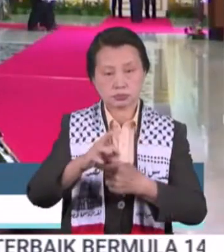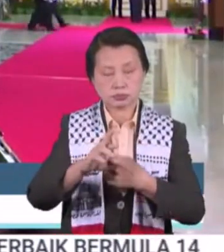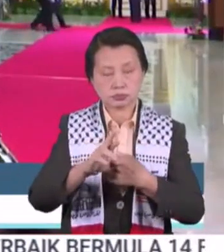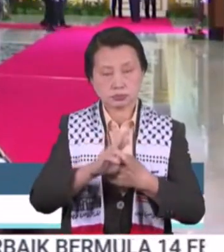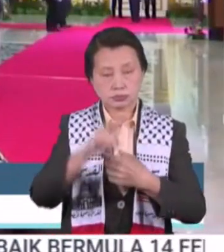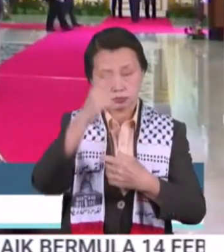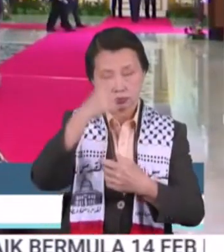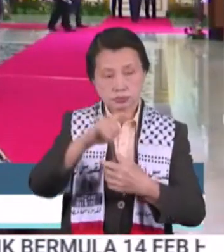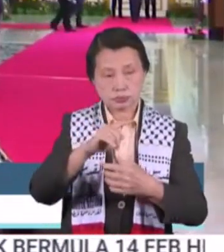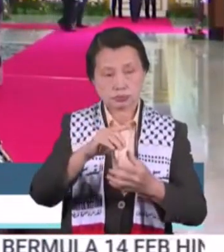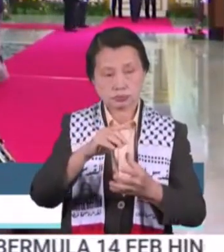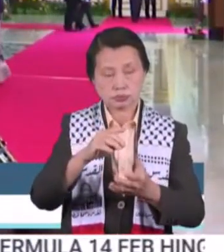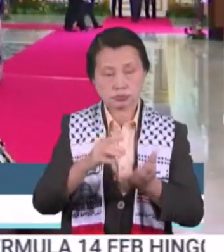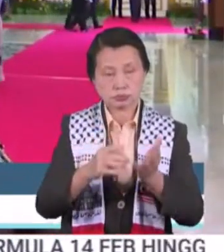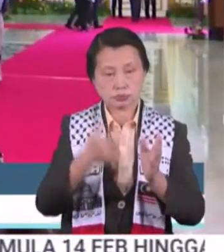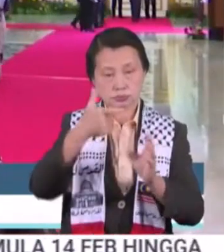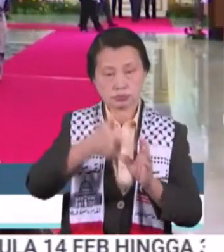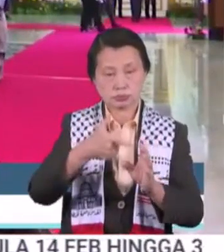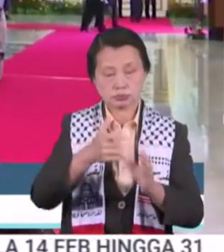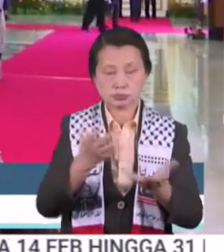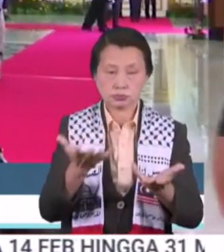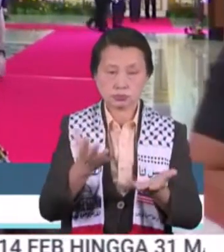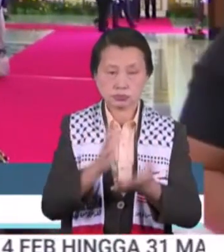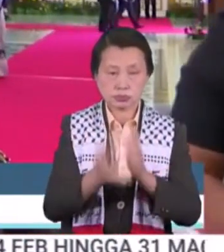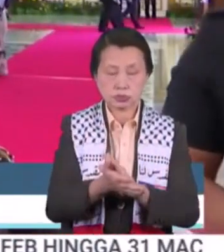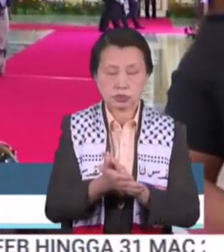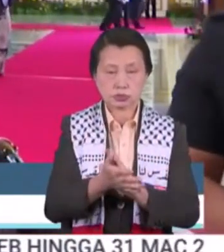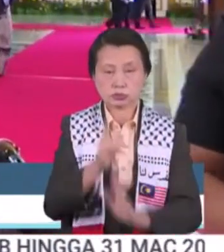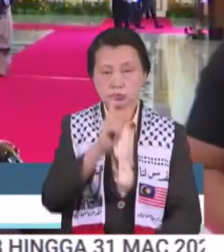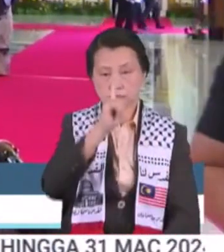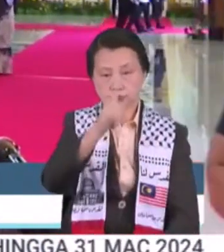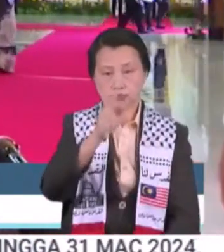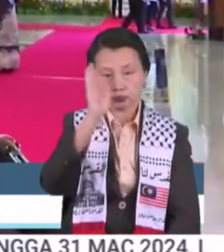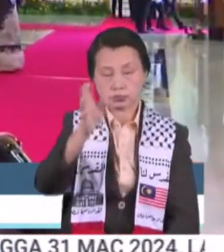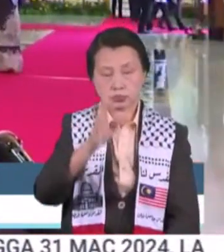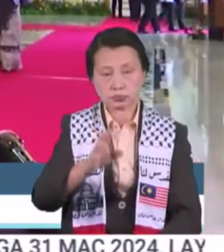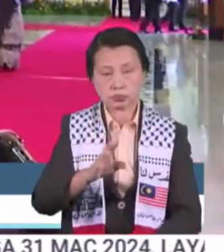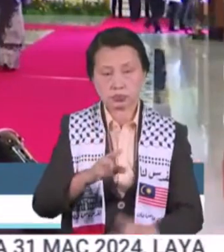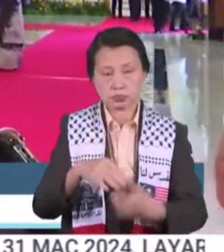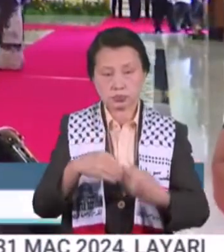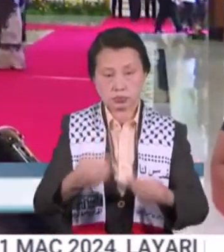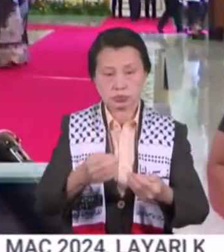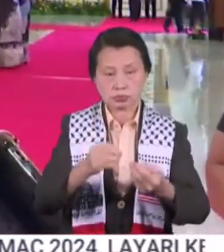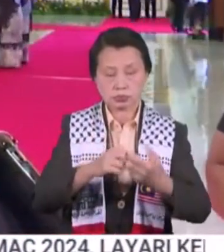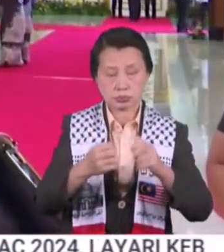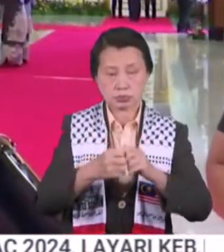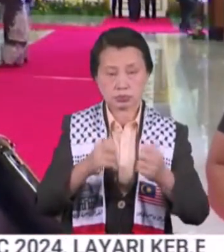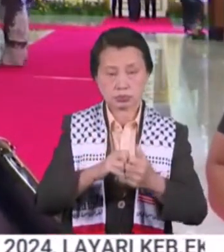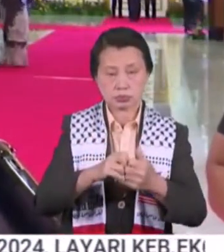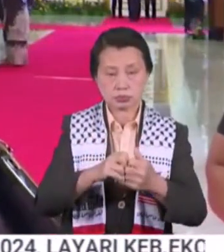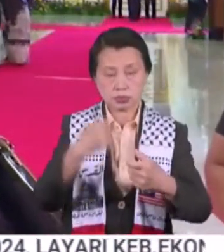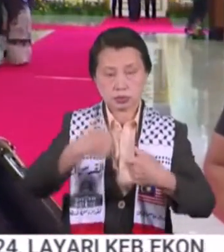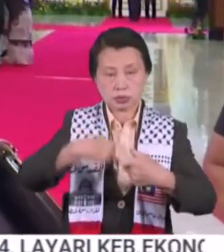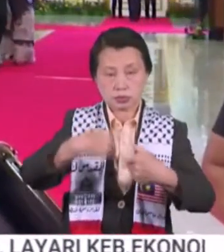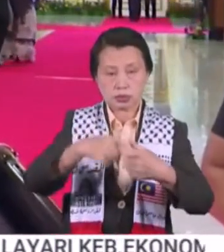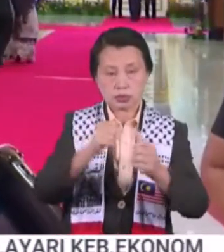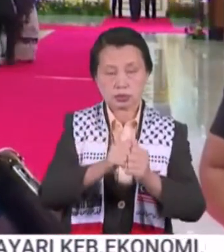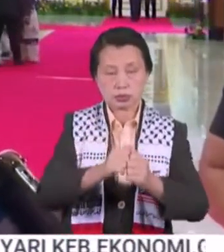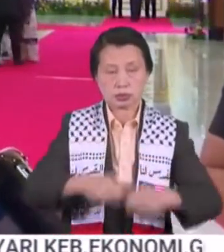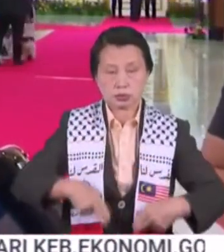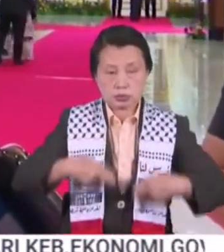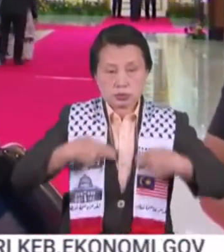dan sebagainya, maka tentunya ia juga berkesan kepada rakyat, soal-soal yang berkaitan dengan kehidupan